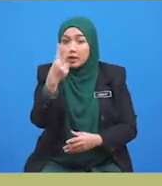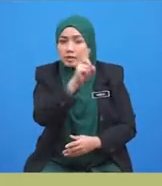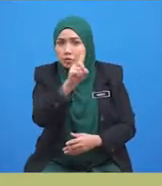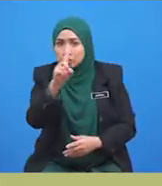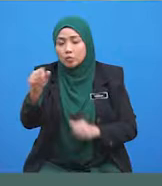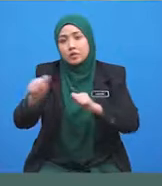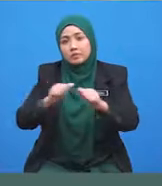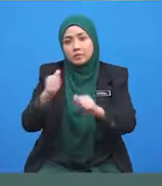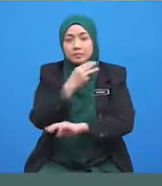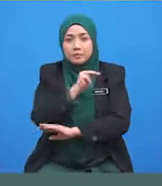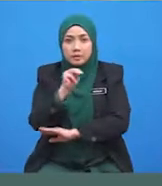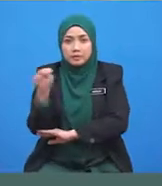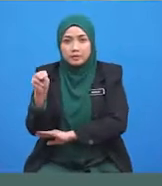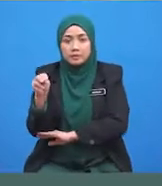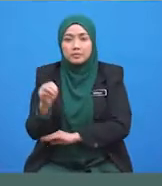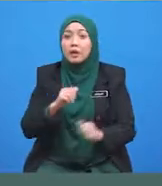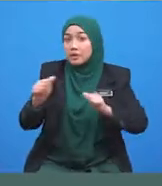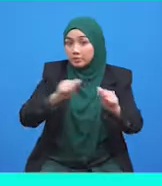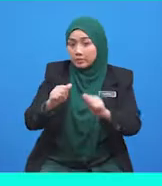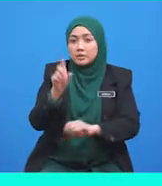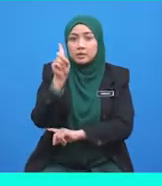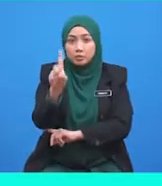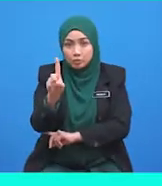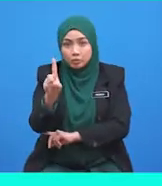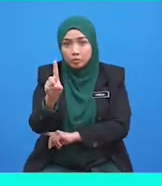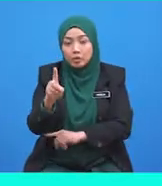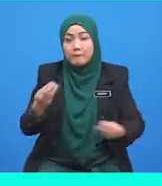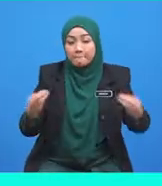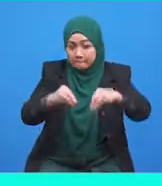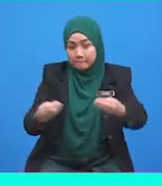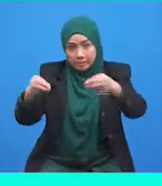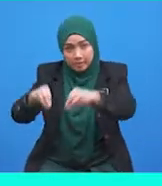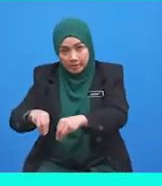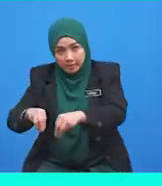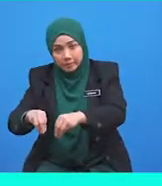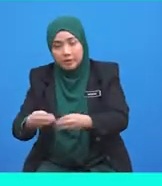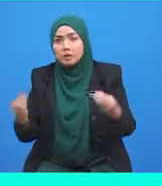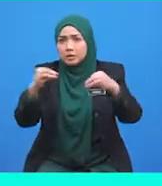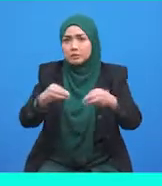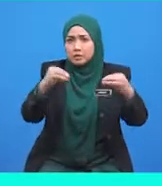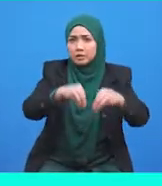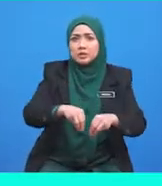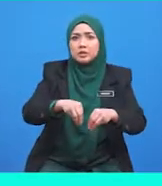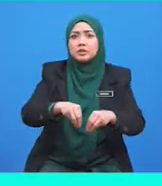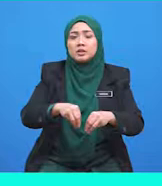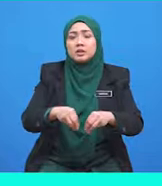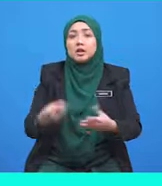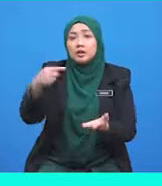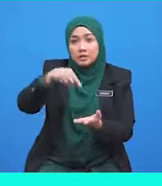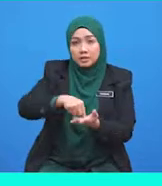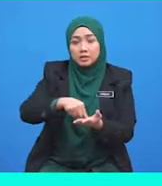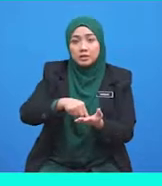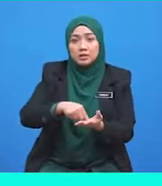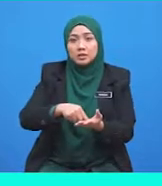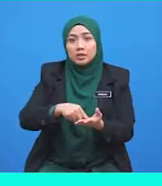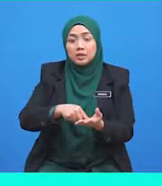aktiviti-aktiviti mereka. Aktiviti pertama iaitu pertanian. Aktiviti pertanian giat dijalankan bermula